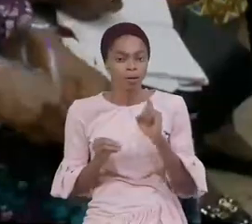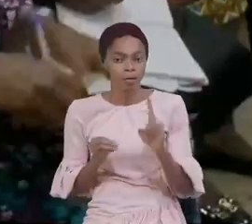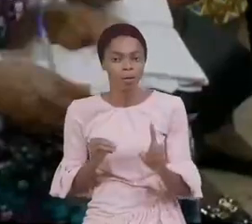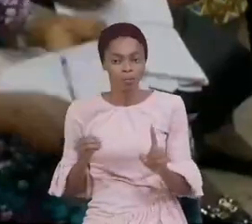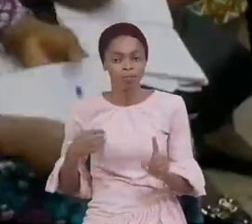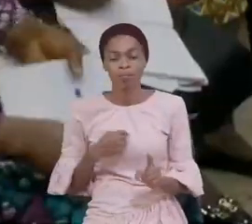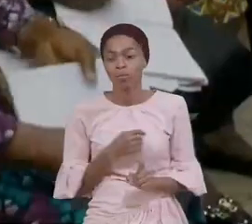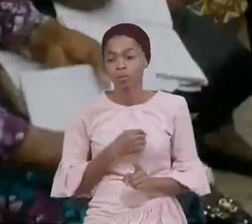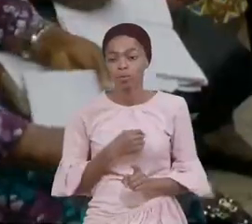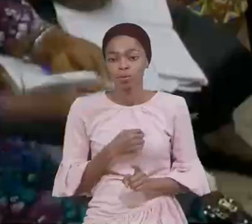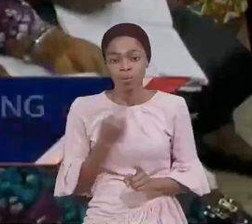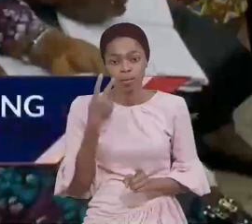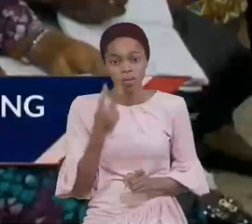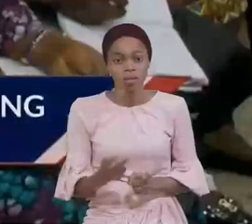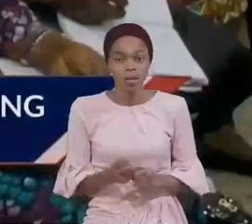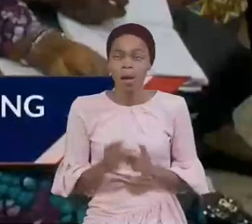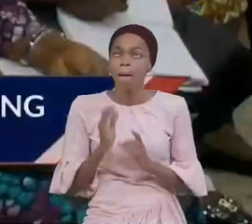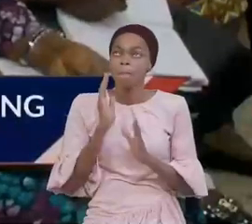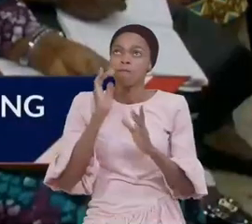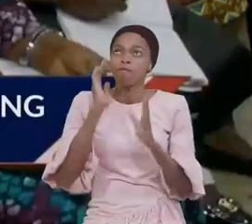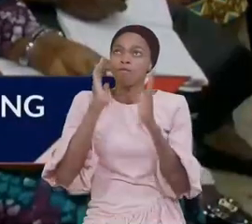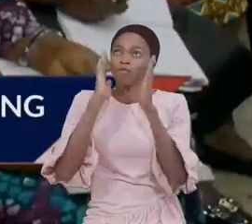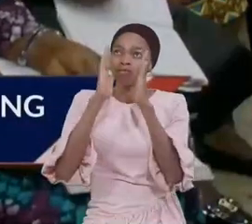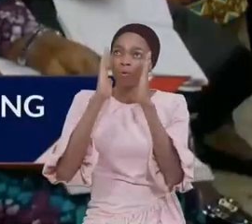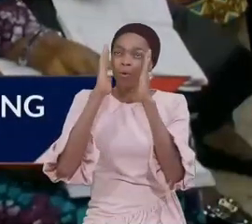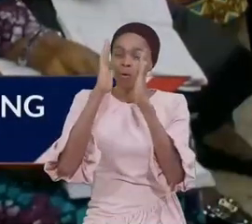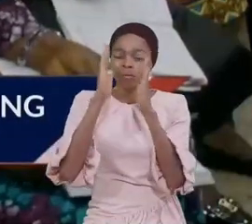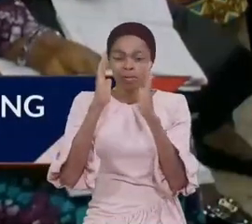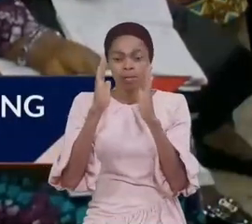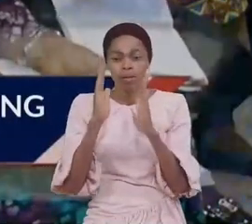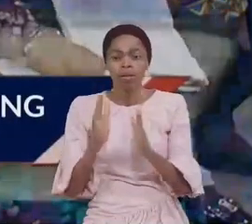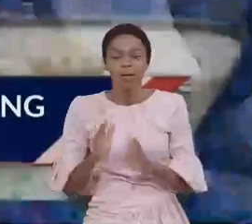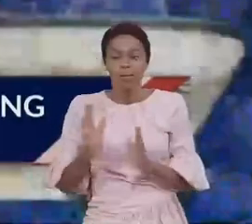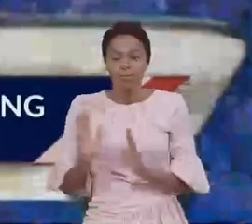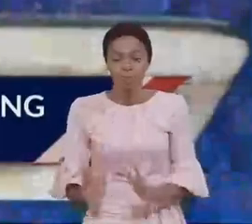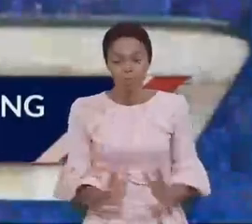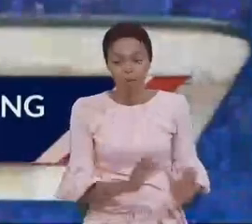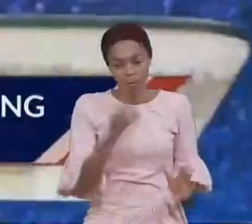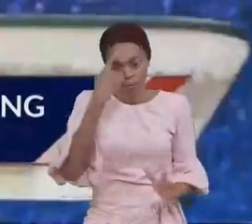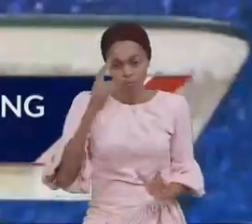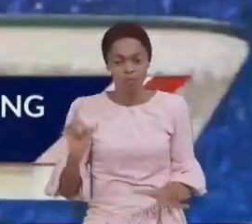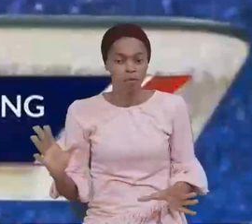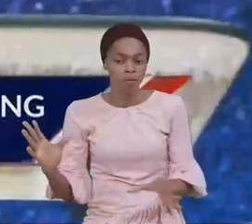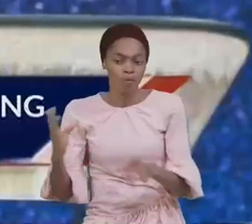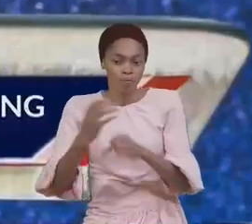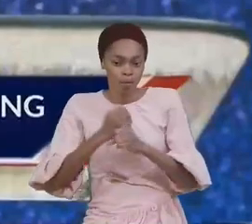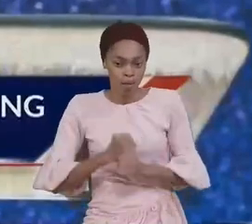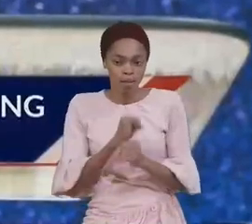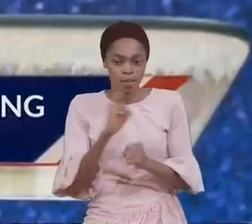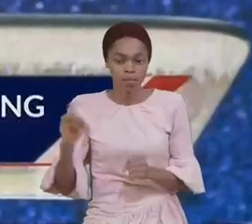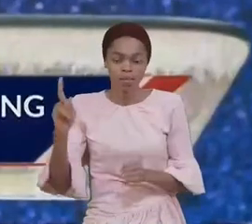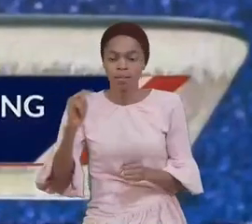nous allons voir la préparation focalisée pour posséder l'héritage